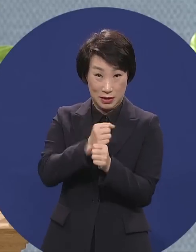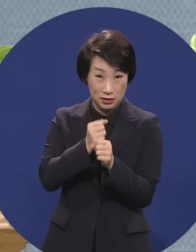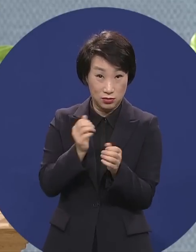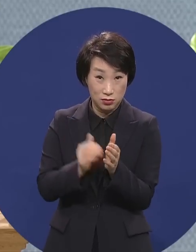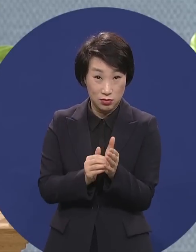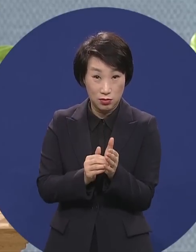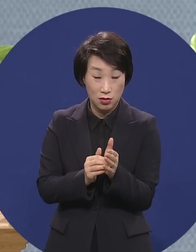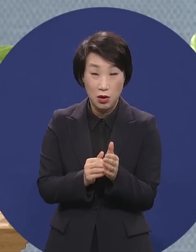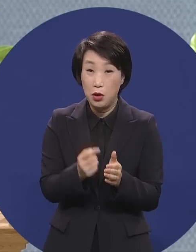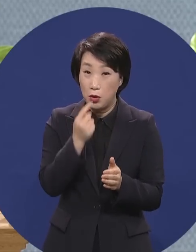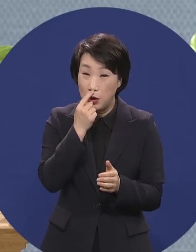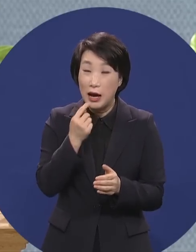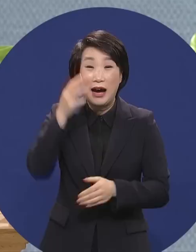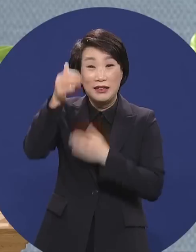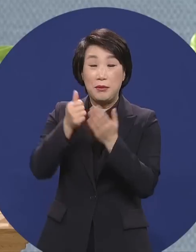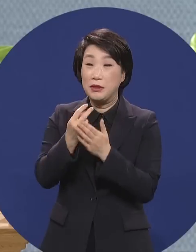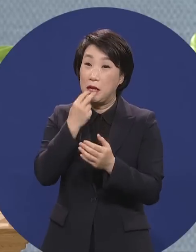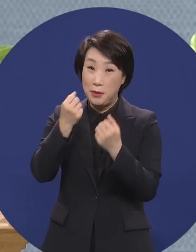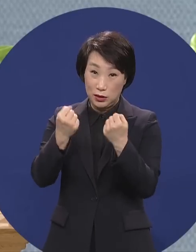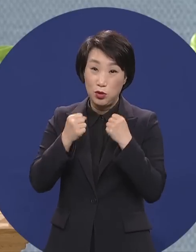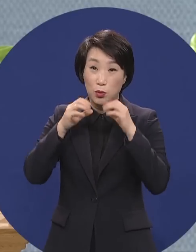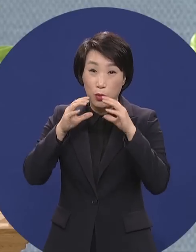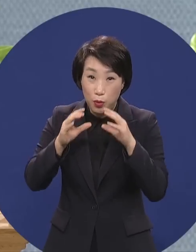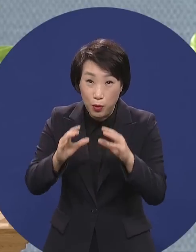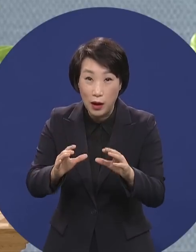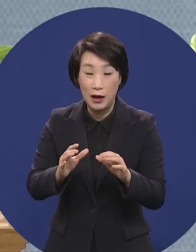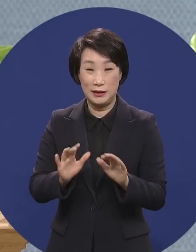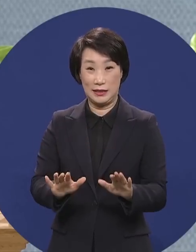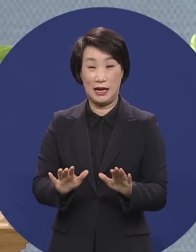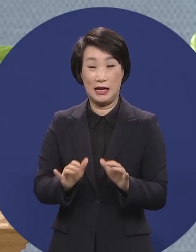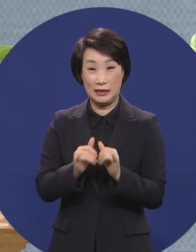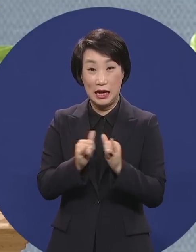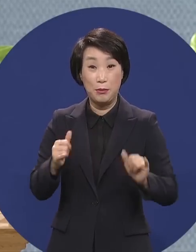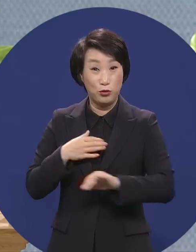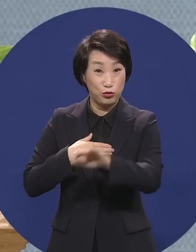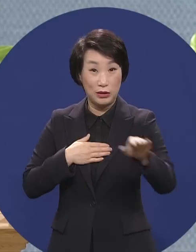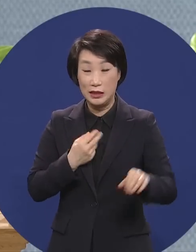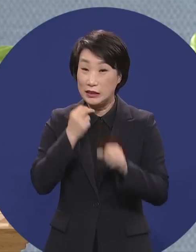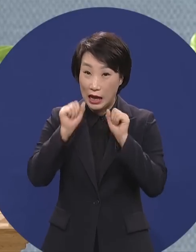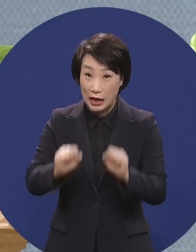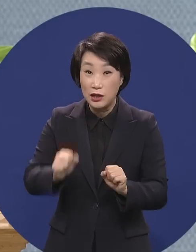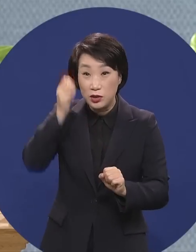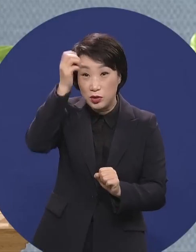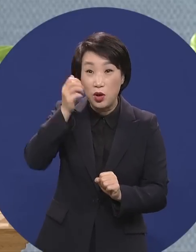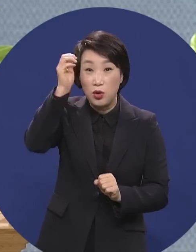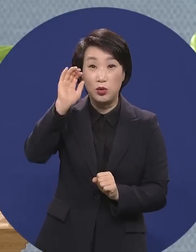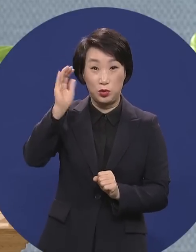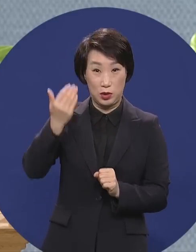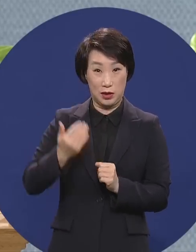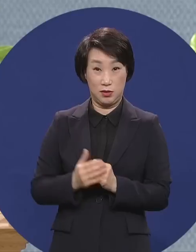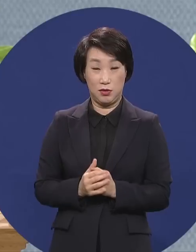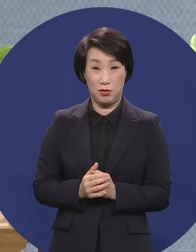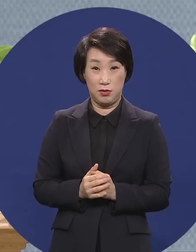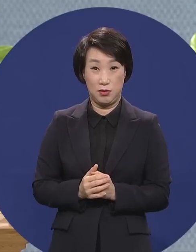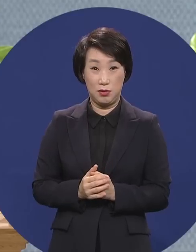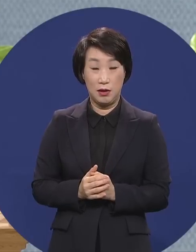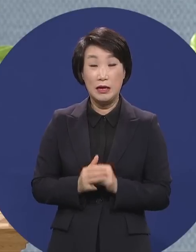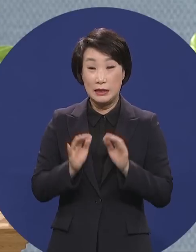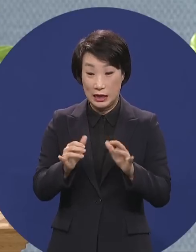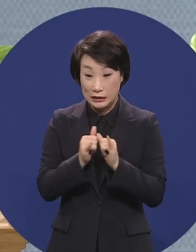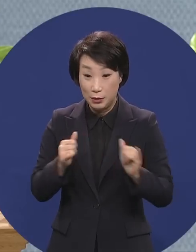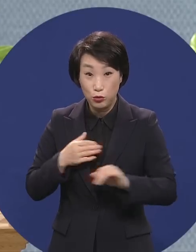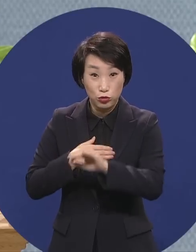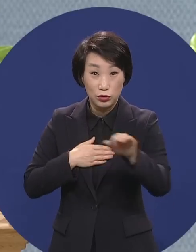지으시고 코에 하나님의 생기를 불어넣어 사람의 생명이 되게 하셨으니